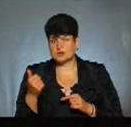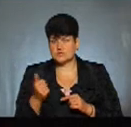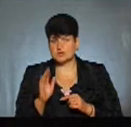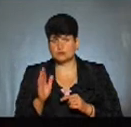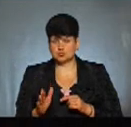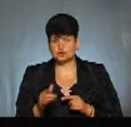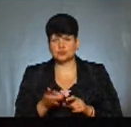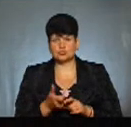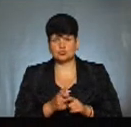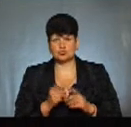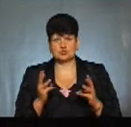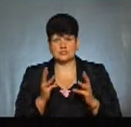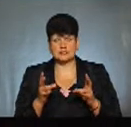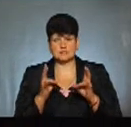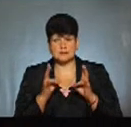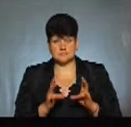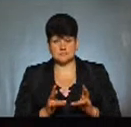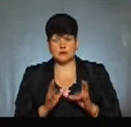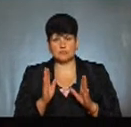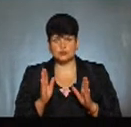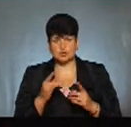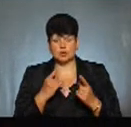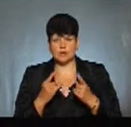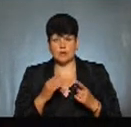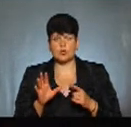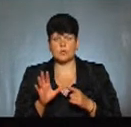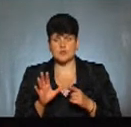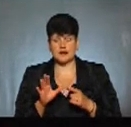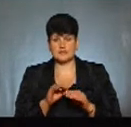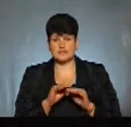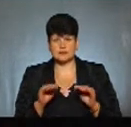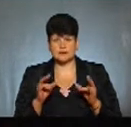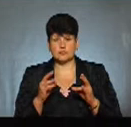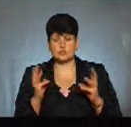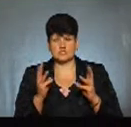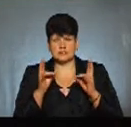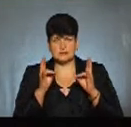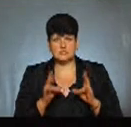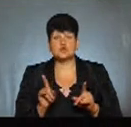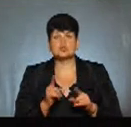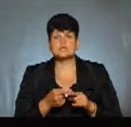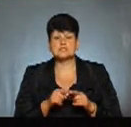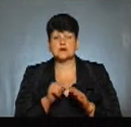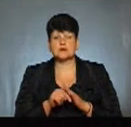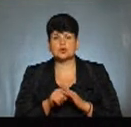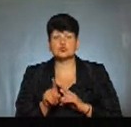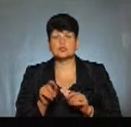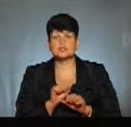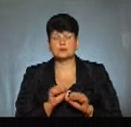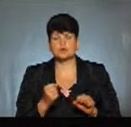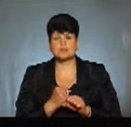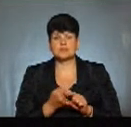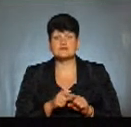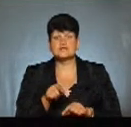зберігатиметься надзвичайна пожежна небезпека. Зокрема, йде мова про п'ятий рівень пожежної небезпеки. Що загалом це означає, що не можна робити в такий час?